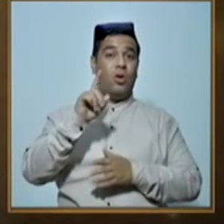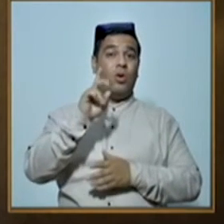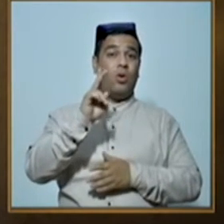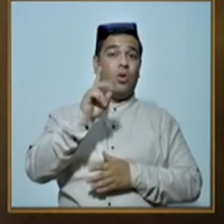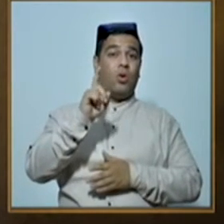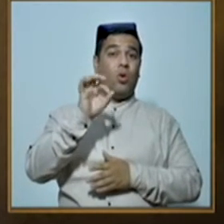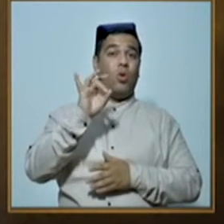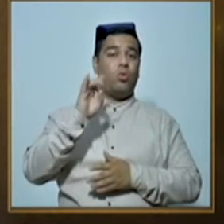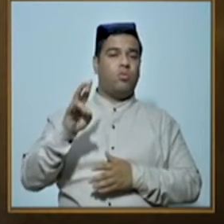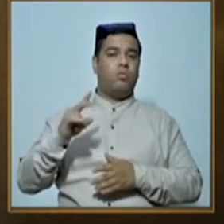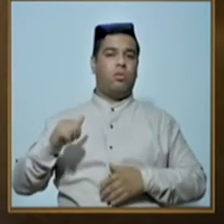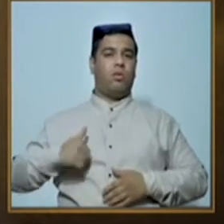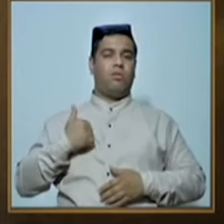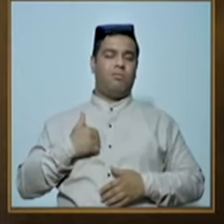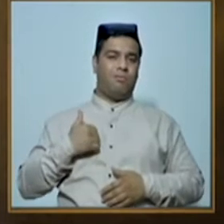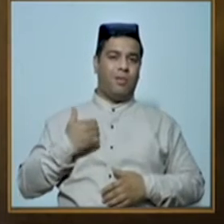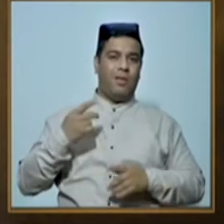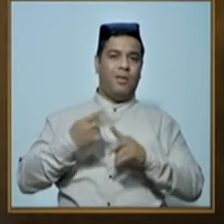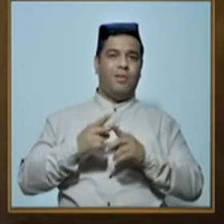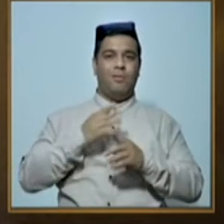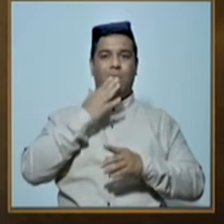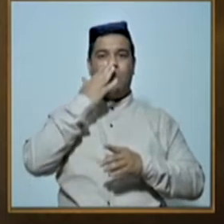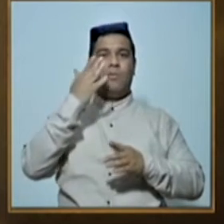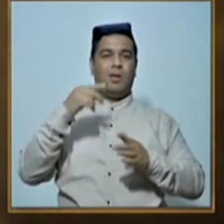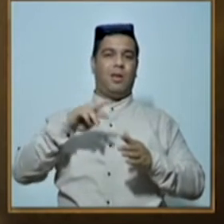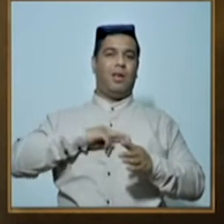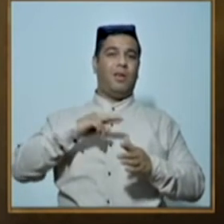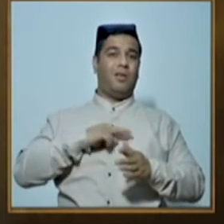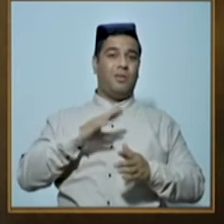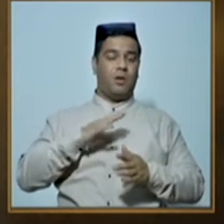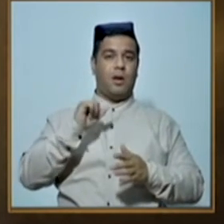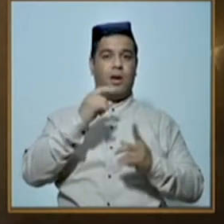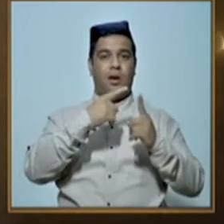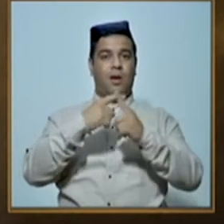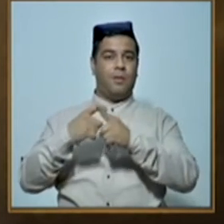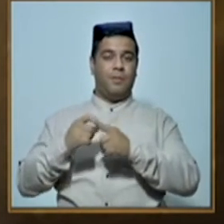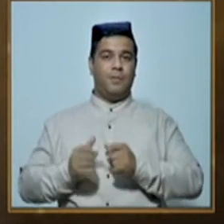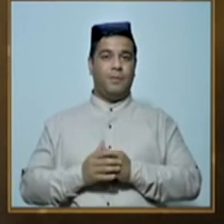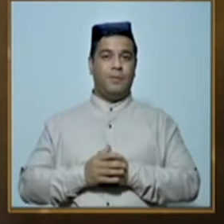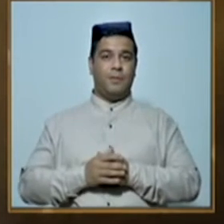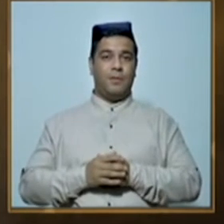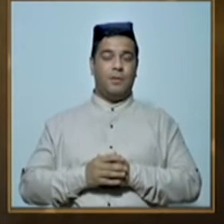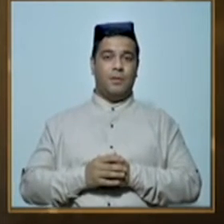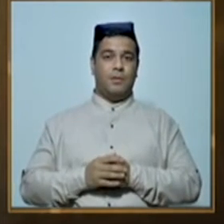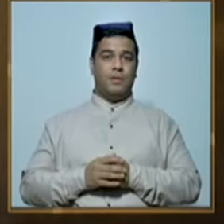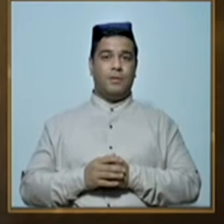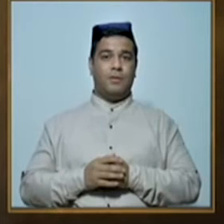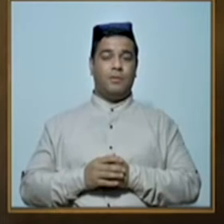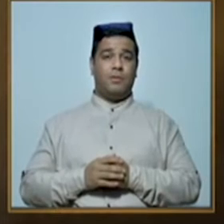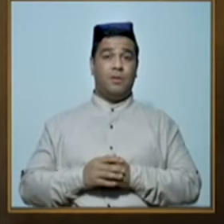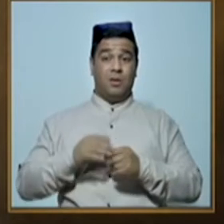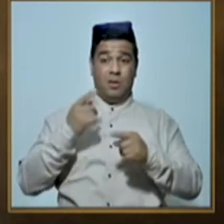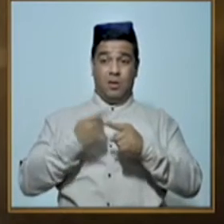Harun manmanlike gitti. Kale innema u'titu ala ilmin min indi. Bu